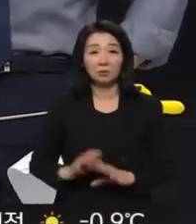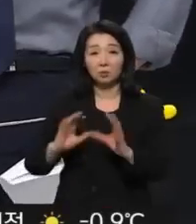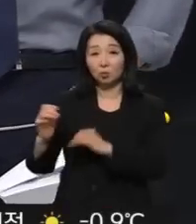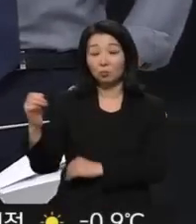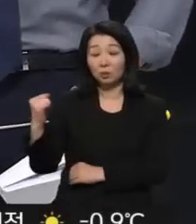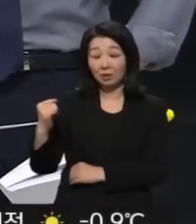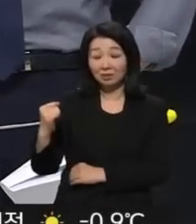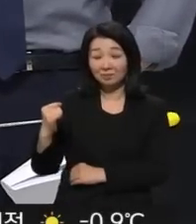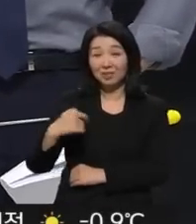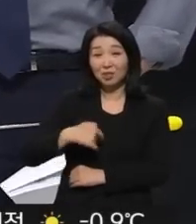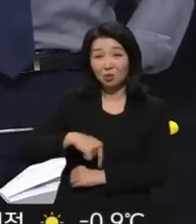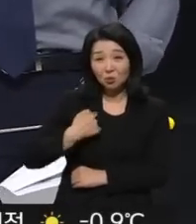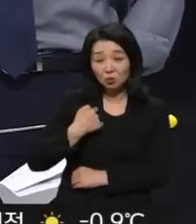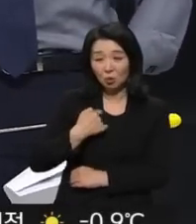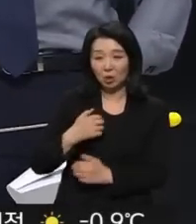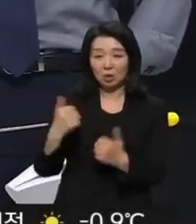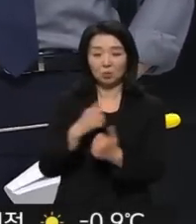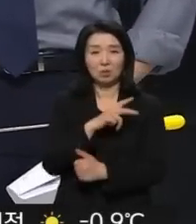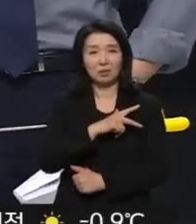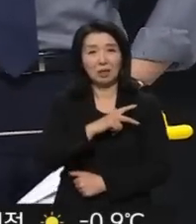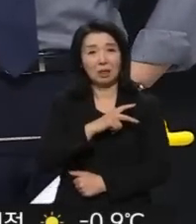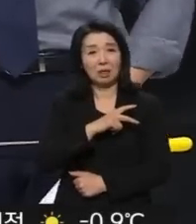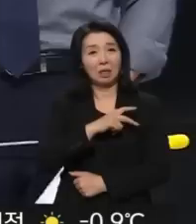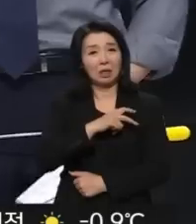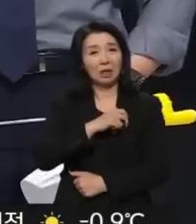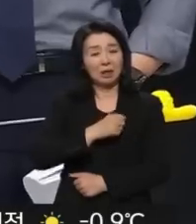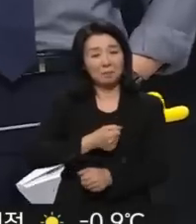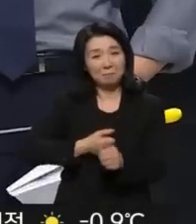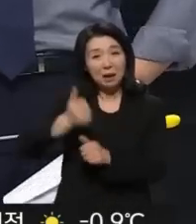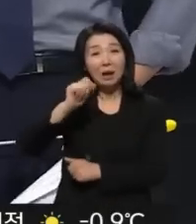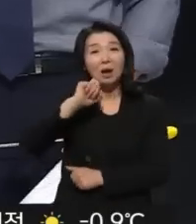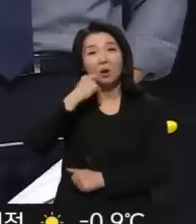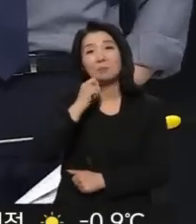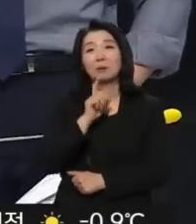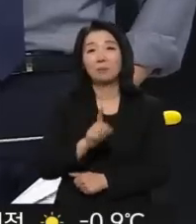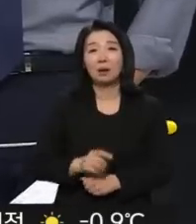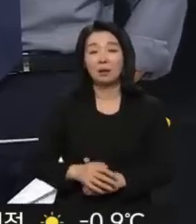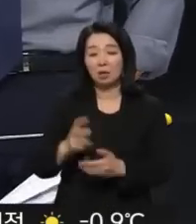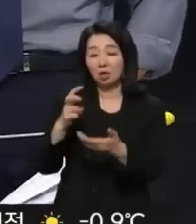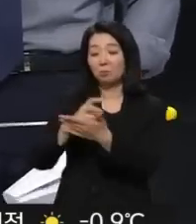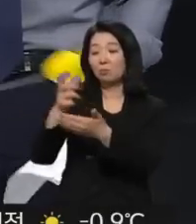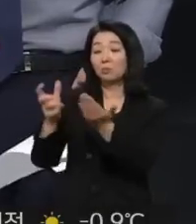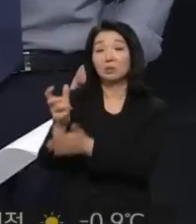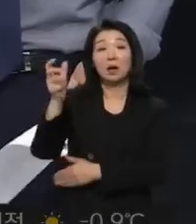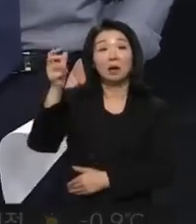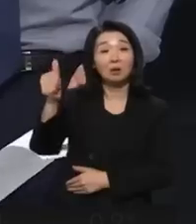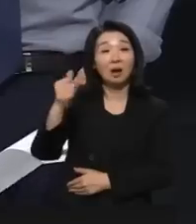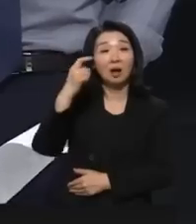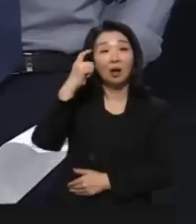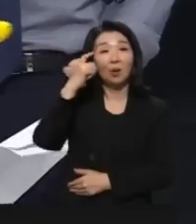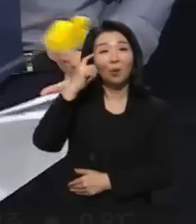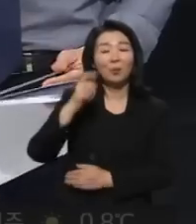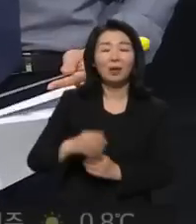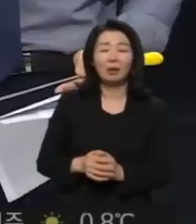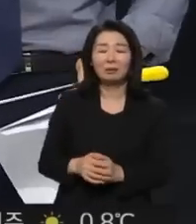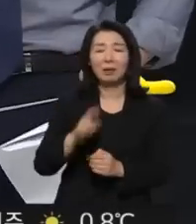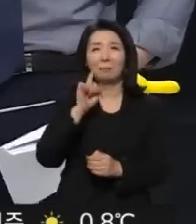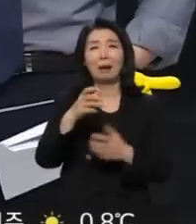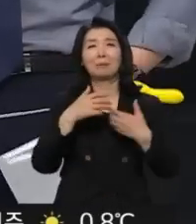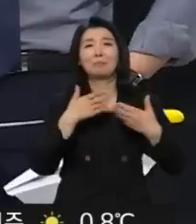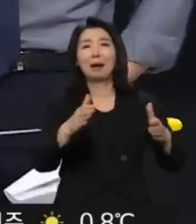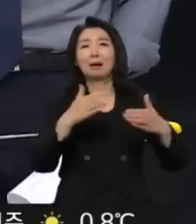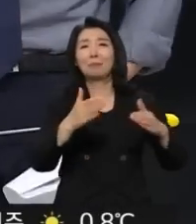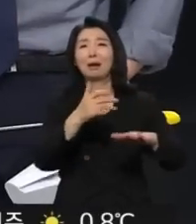국민의힘이 자력으로 총선에서 승리하기는 어렵다는 불안감인데요. 이 한 장관, 이 소위 센 발언으로